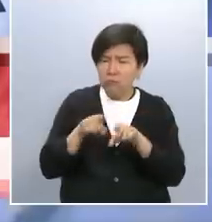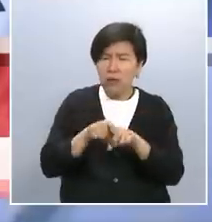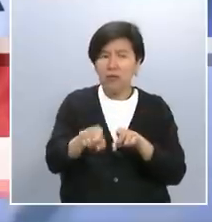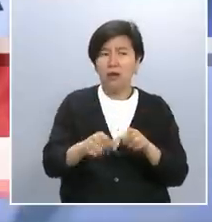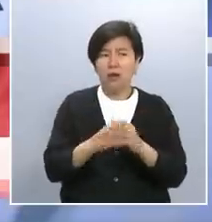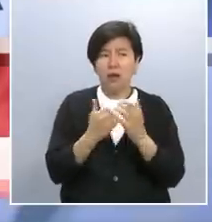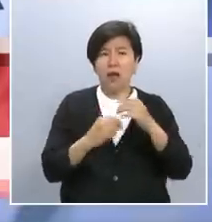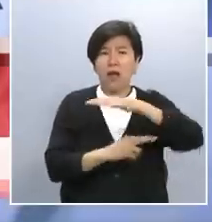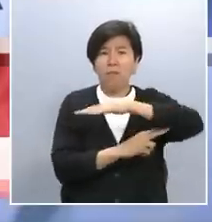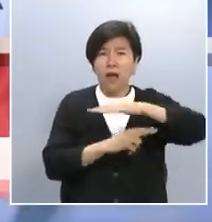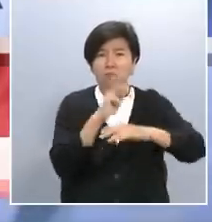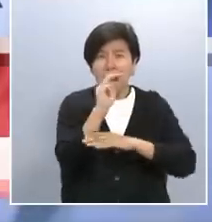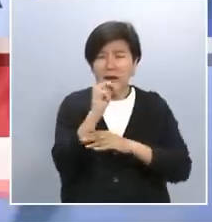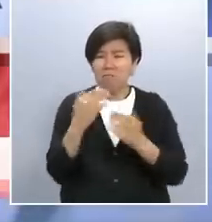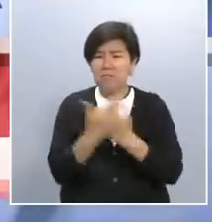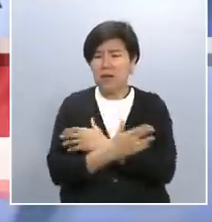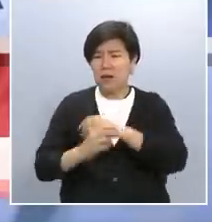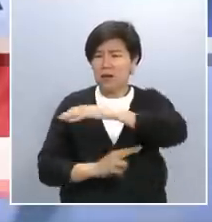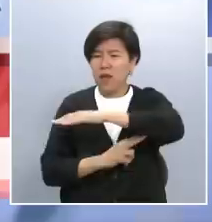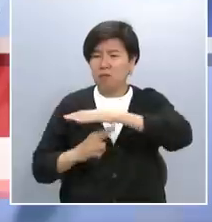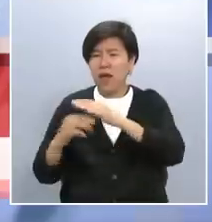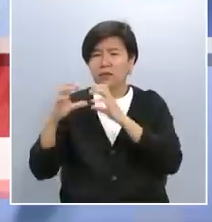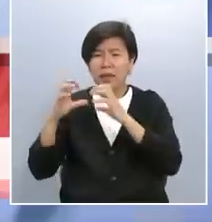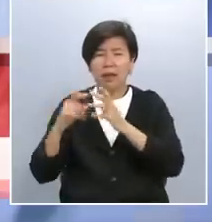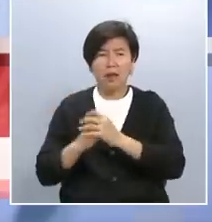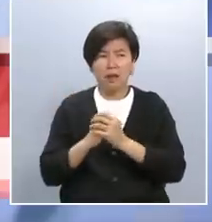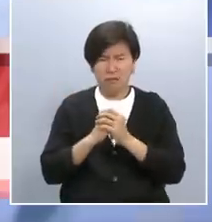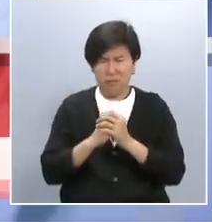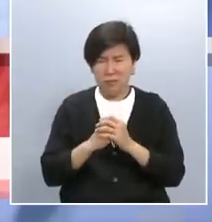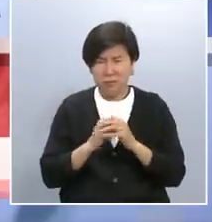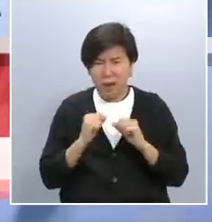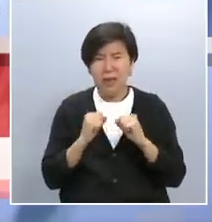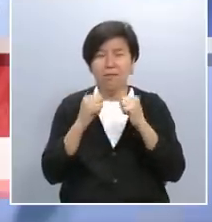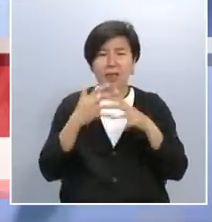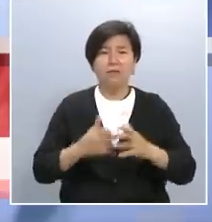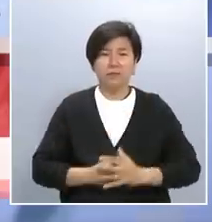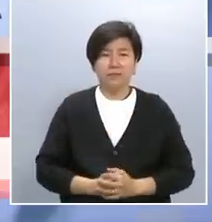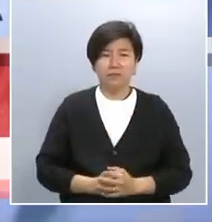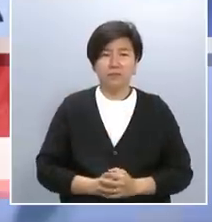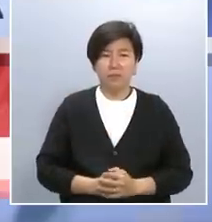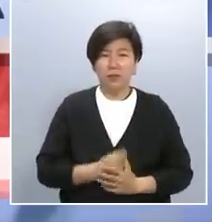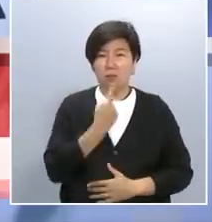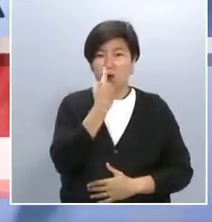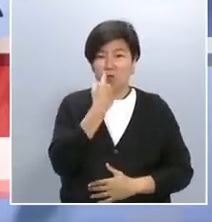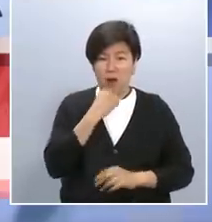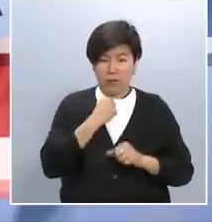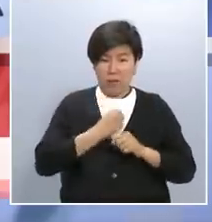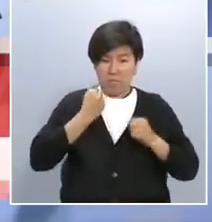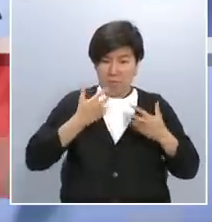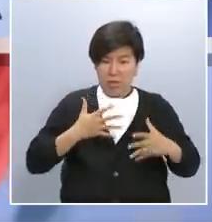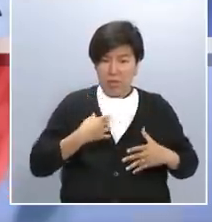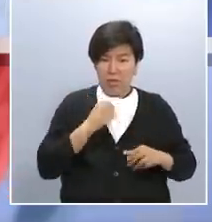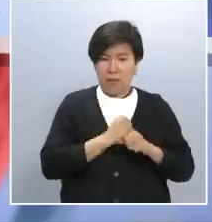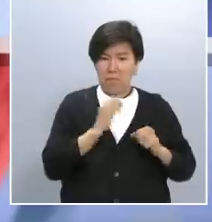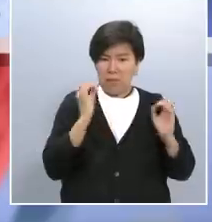ใครจะให้เครดิตหรือไม่ให้เครดิตทางคุณวรรณบอกว่าไม่แคร์แต่อย่ามาหาว่าผมไม่ทำลองฟังเสียงของ